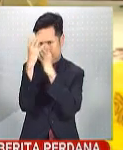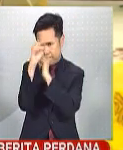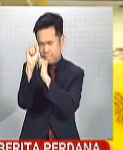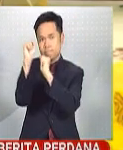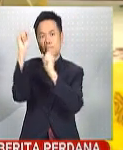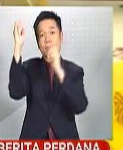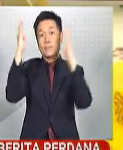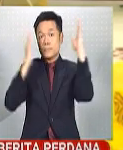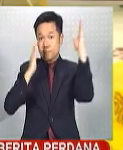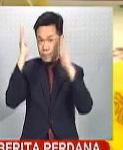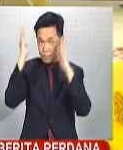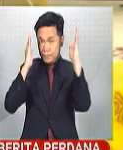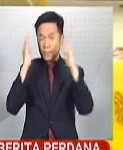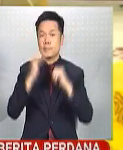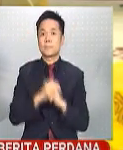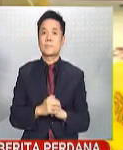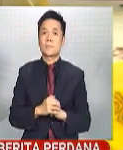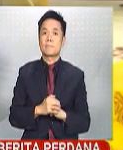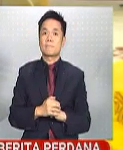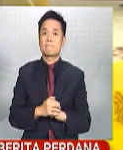menumpahkan taat setia yang sebenar kepada Malaysia